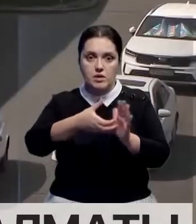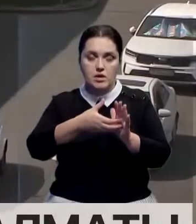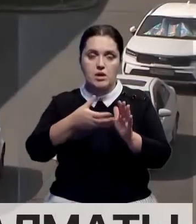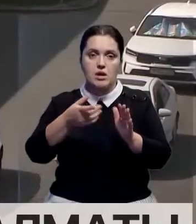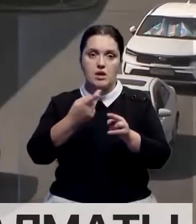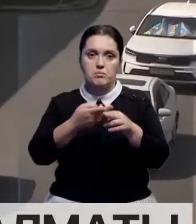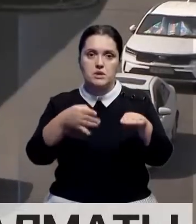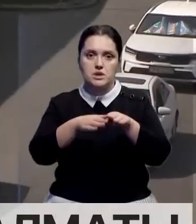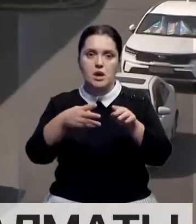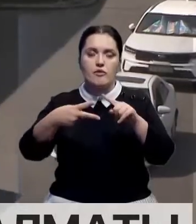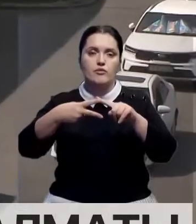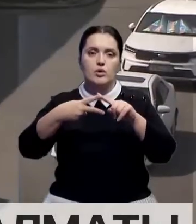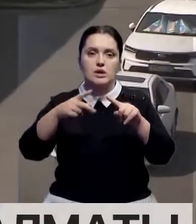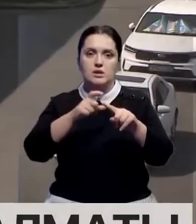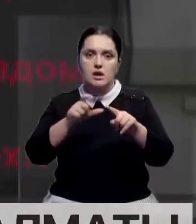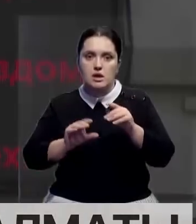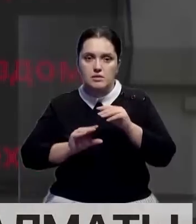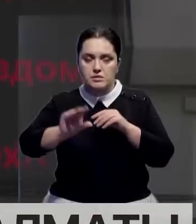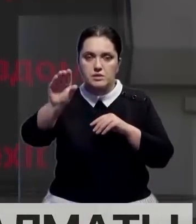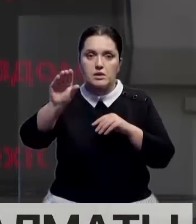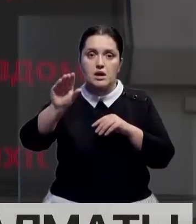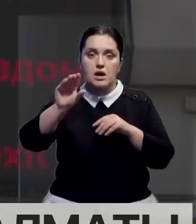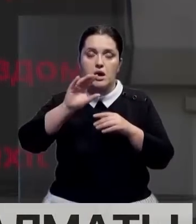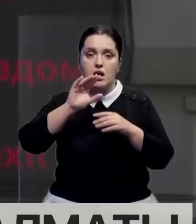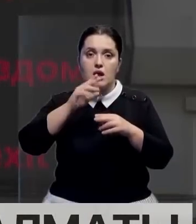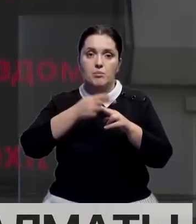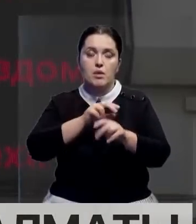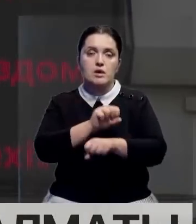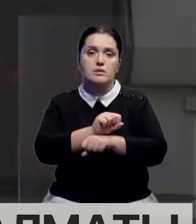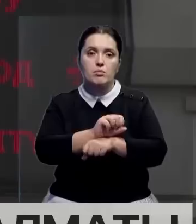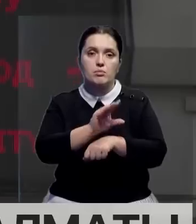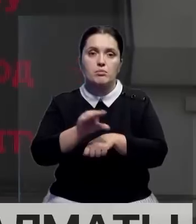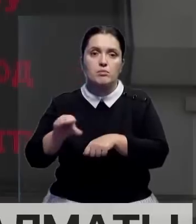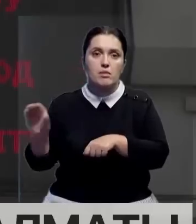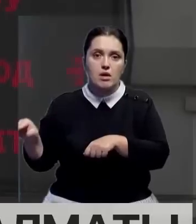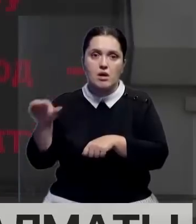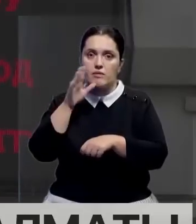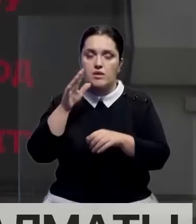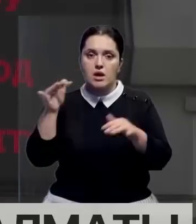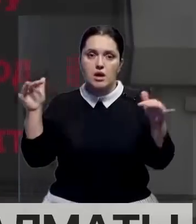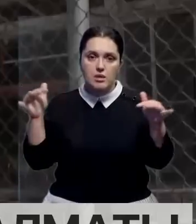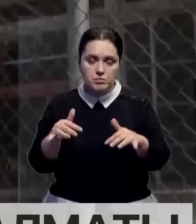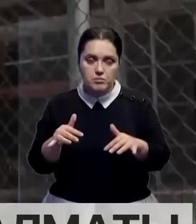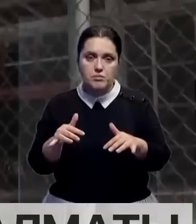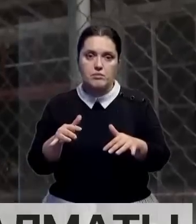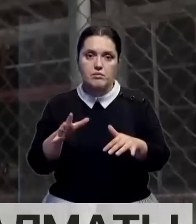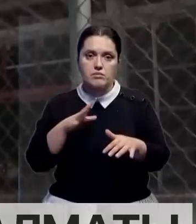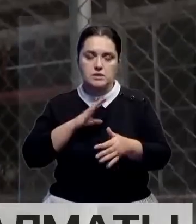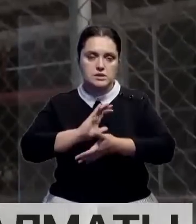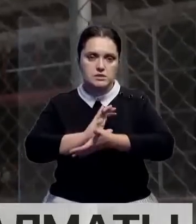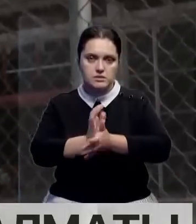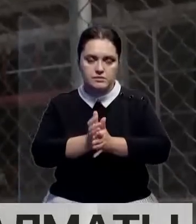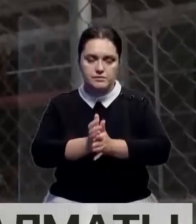пандус на второй этаж, где расположены залы отлета. В результате парковочная зона в часы одновременного прибытия нескольких рейсов была в буквальном